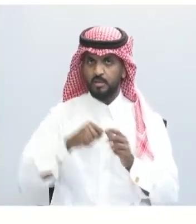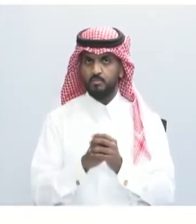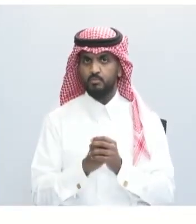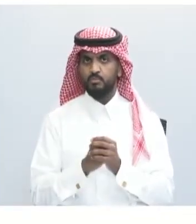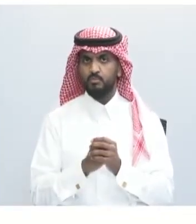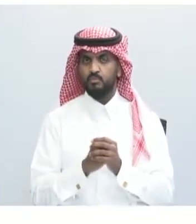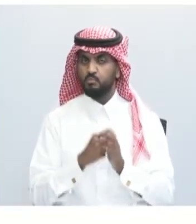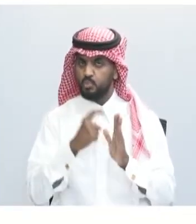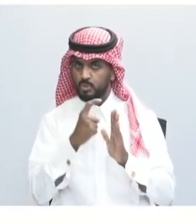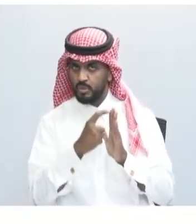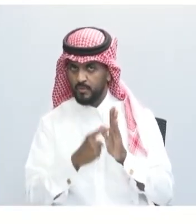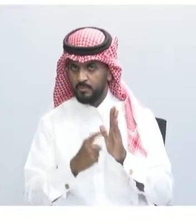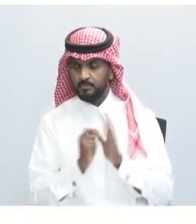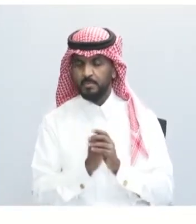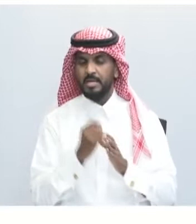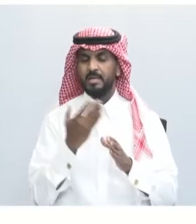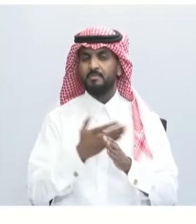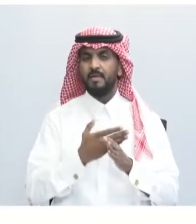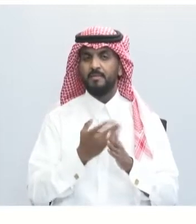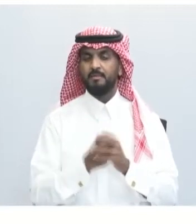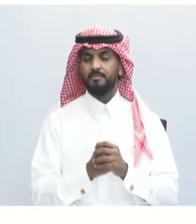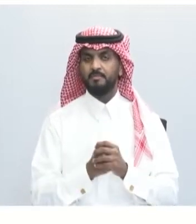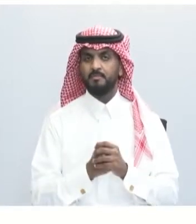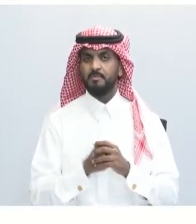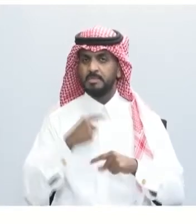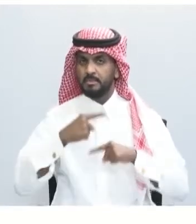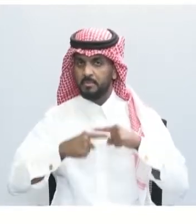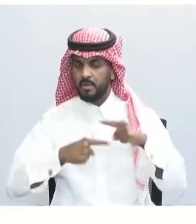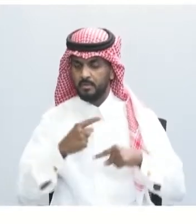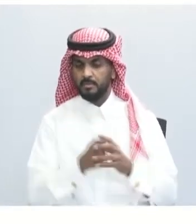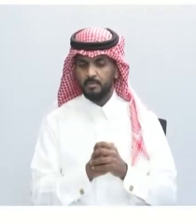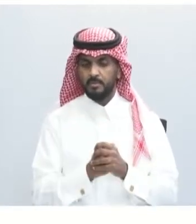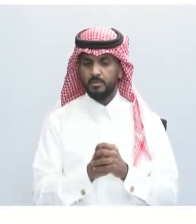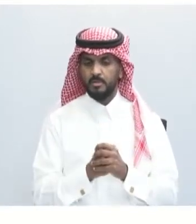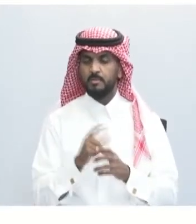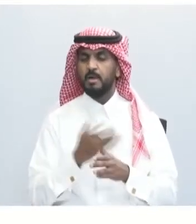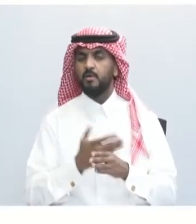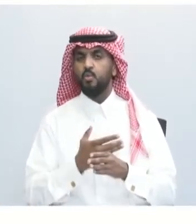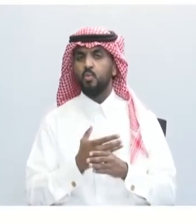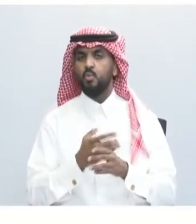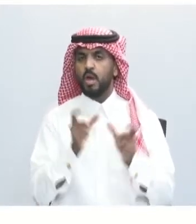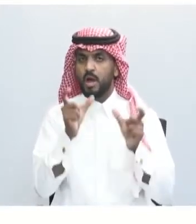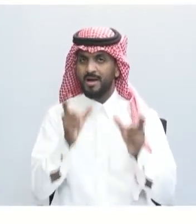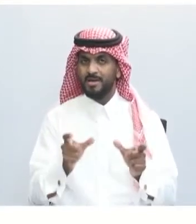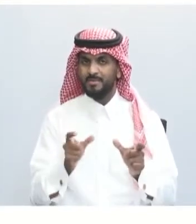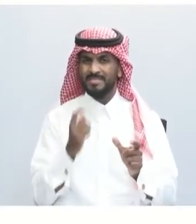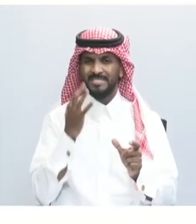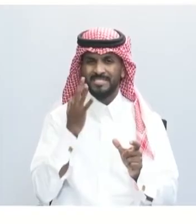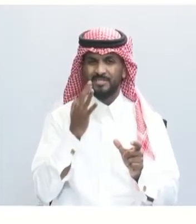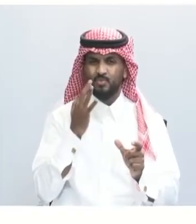لماذا لماذا للوقايتها من التسوس